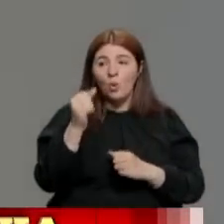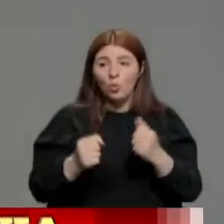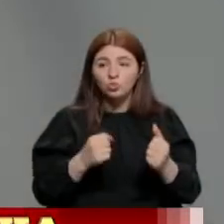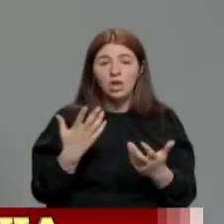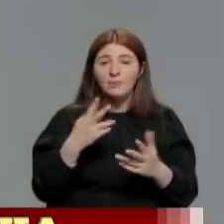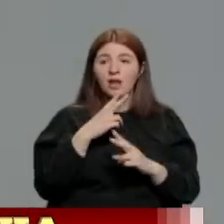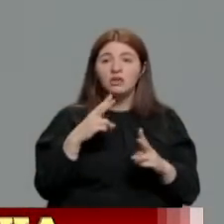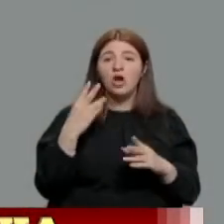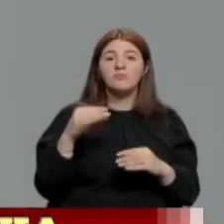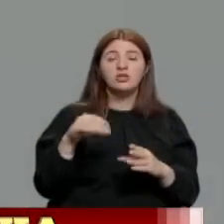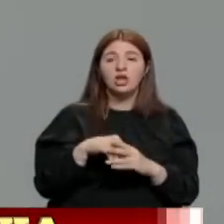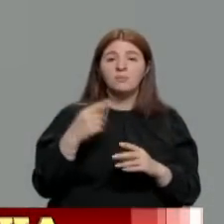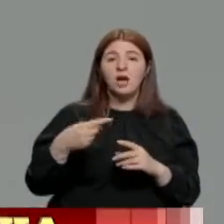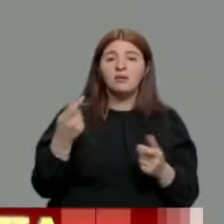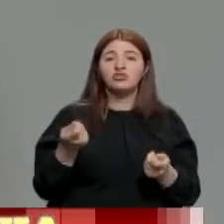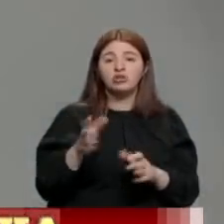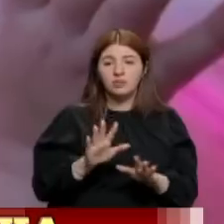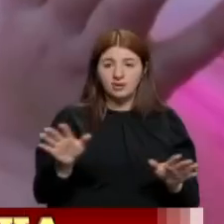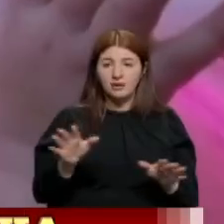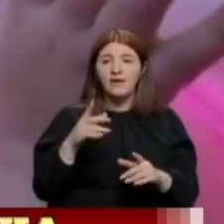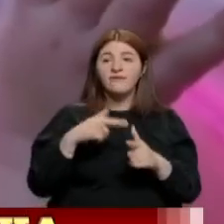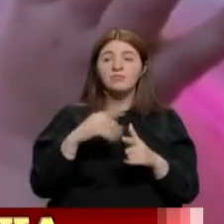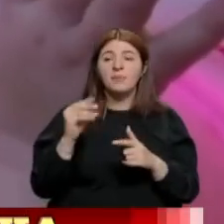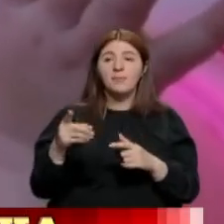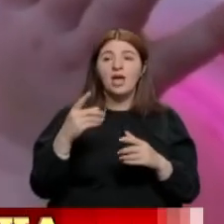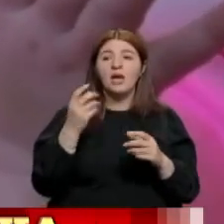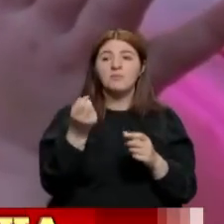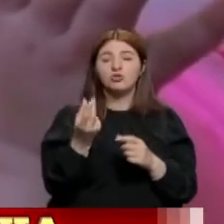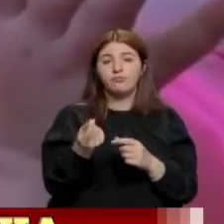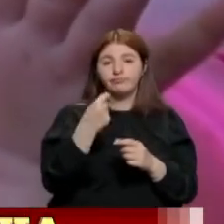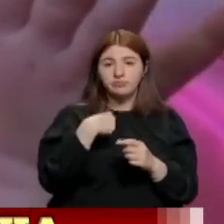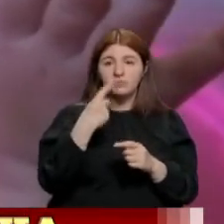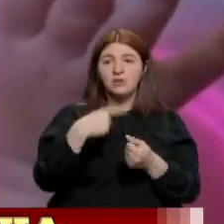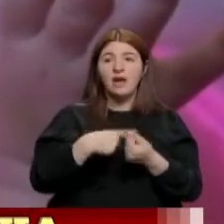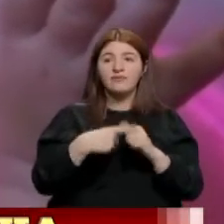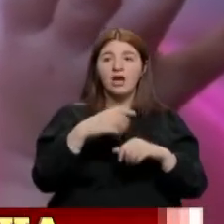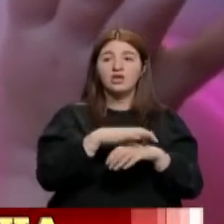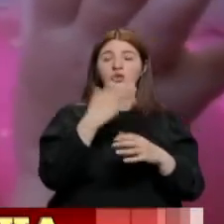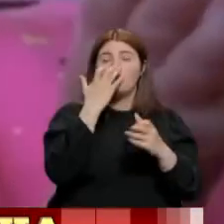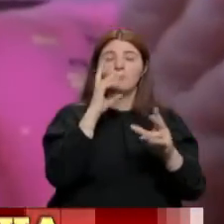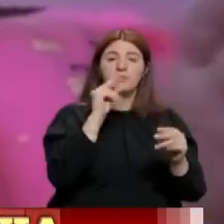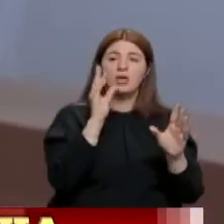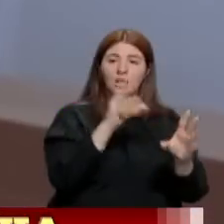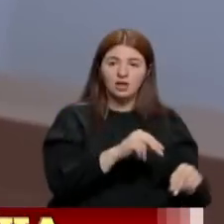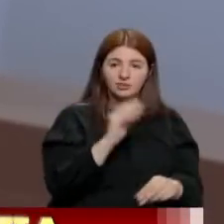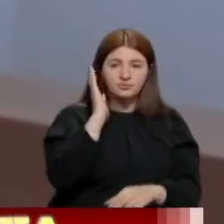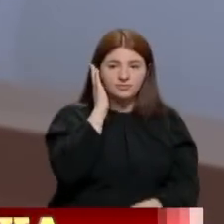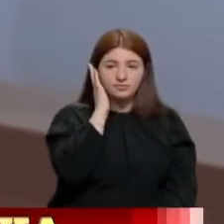koştular ama elektrik olmadığı için cihazlar çalışmadı. Fatma bebek enfeksiyon kaptı. Bir hafta hastanede yoğun bakımda